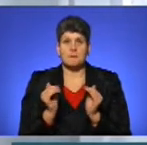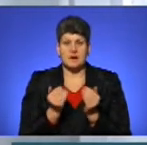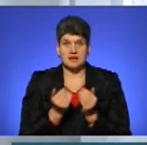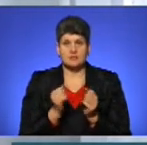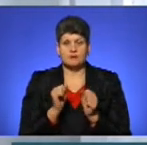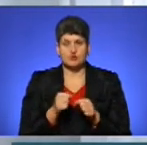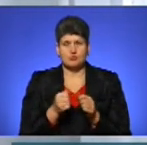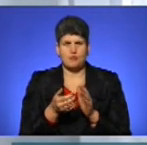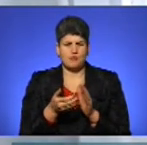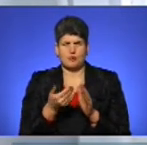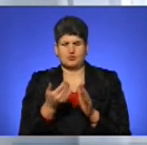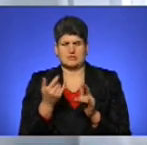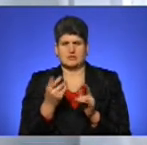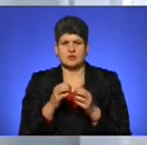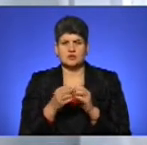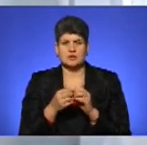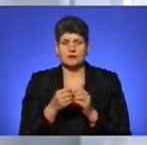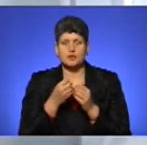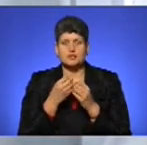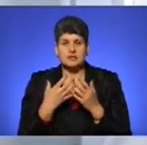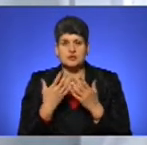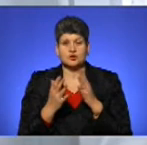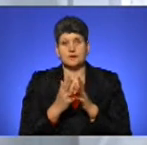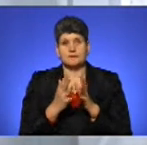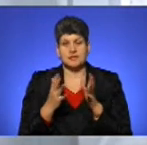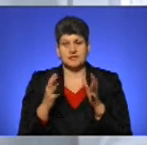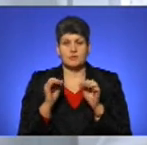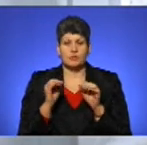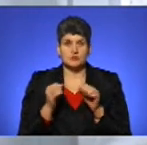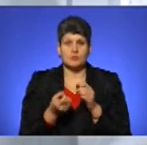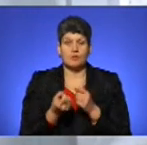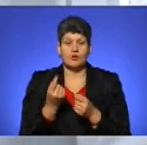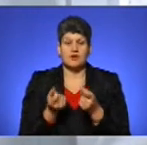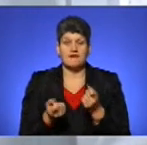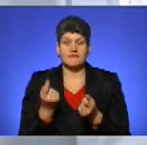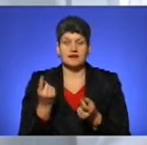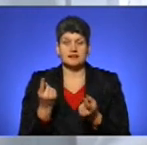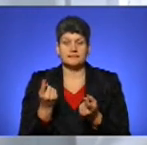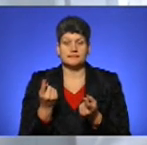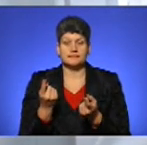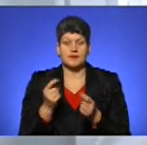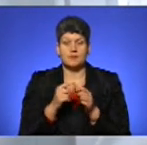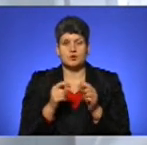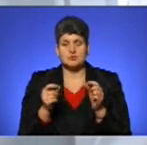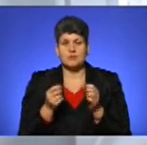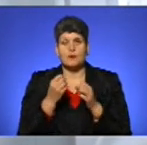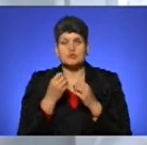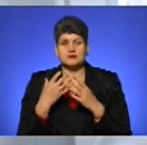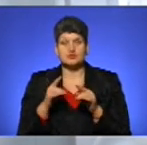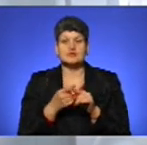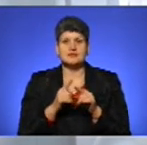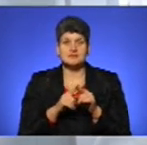можемо пропустити результат позитивний. Якщо більше, може з'явитися полоска позитивна, що є